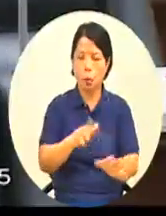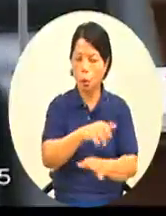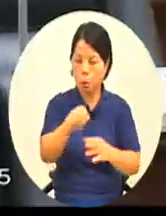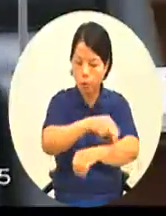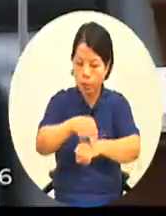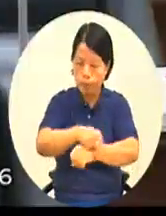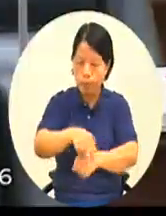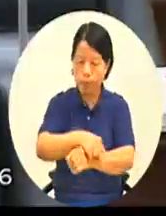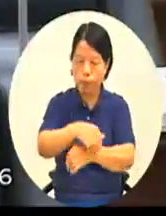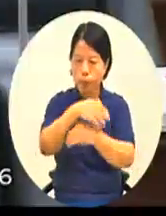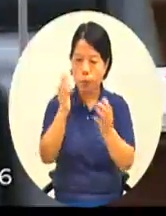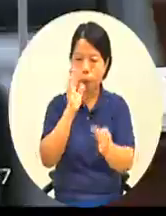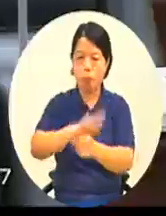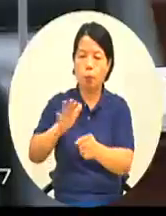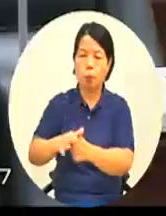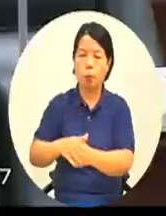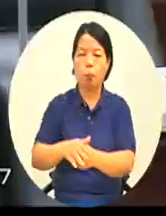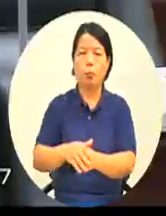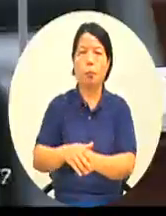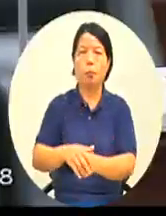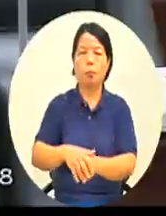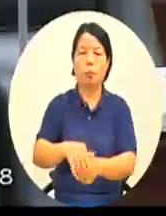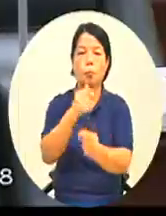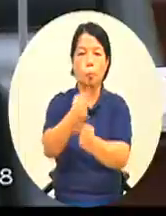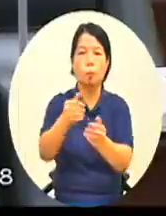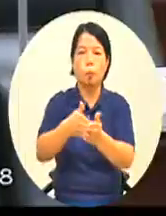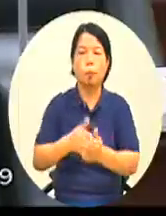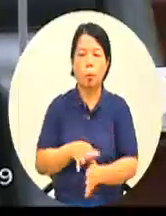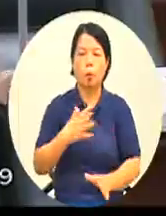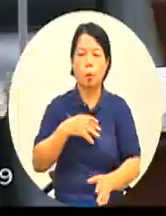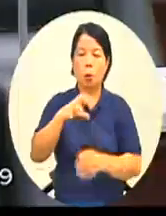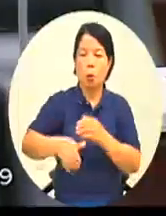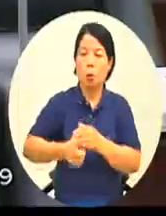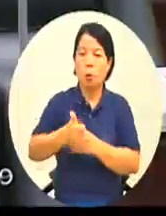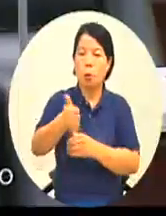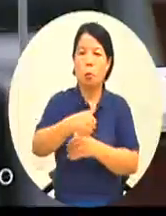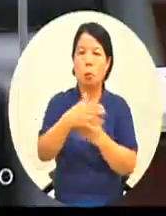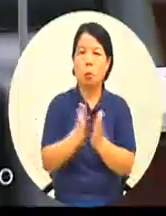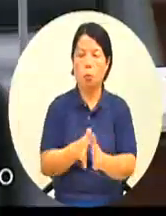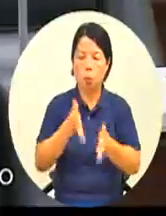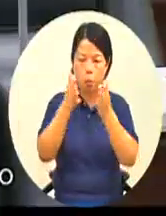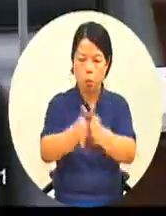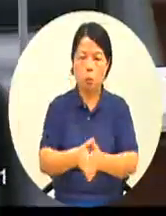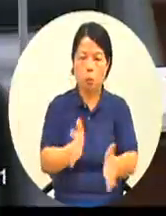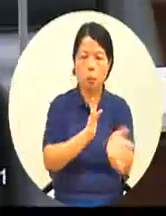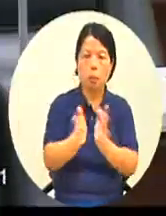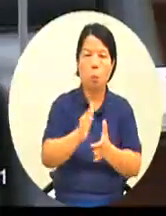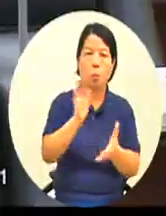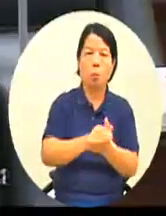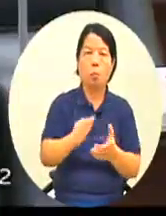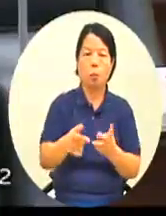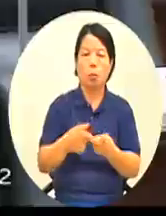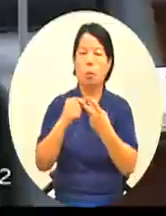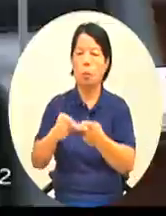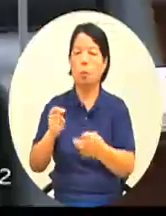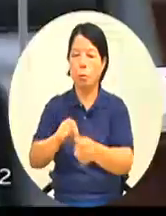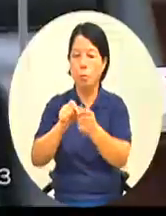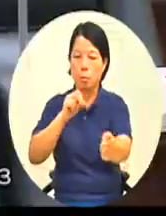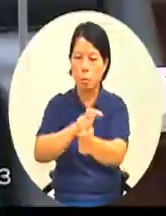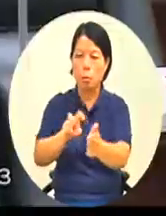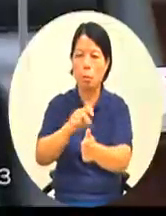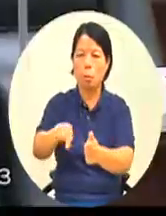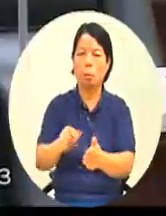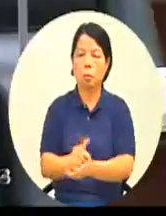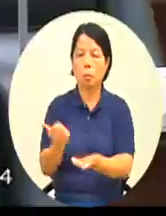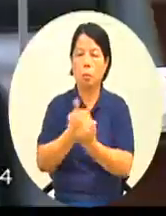到？我想这是我要请教我们局长的第二个问题。第一个就是针对街友，第二个就针对我们的长照。那以上我们